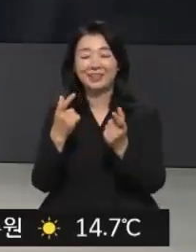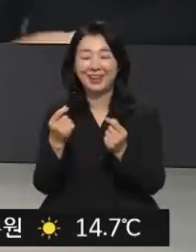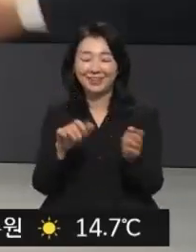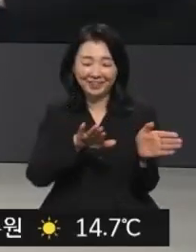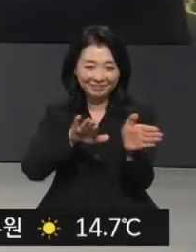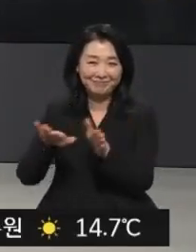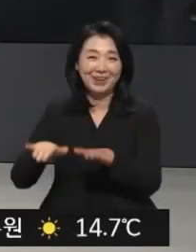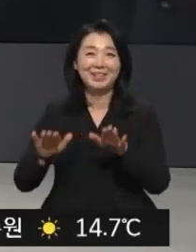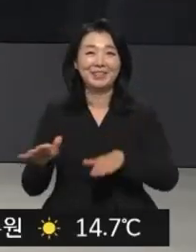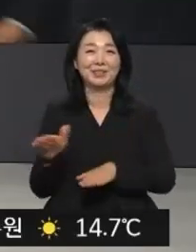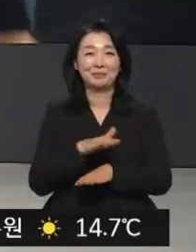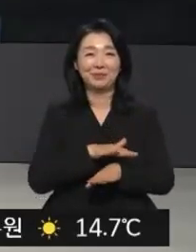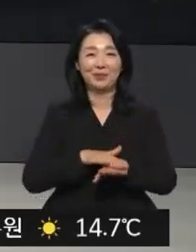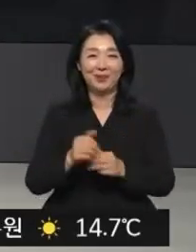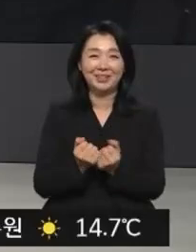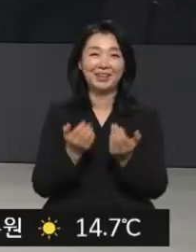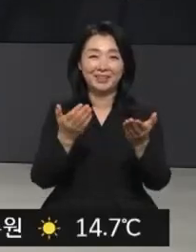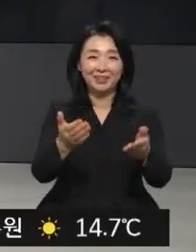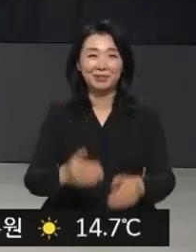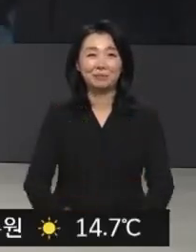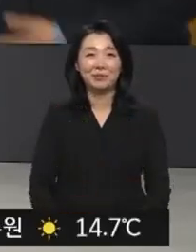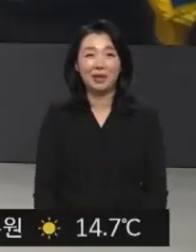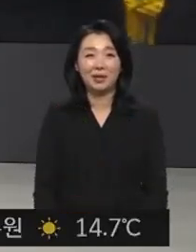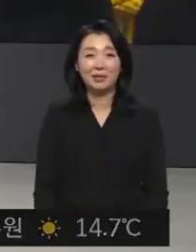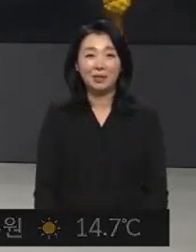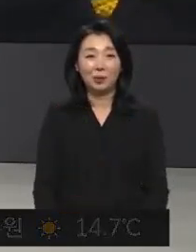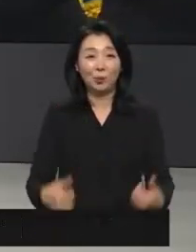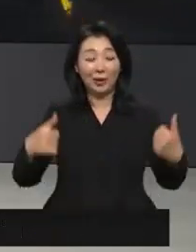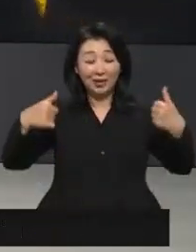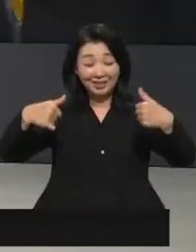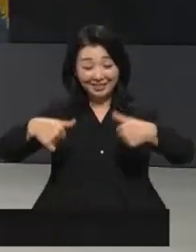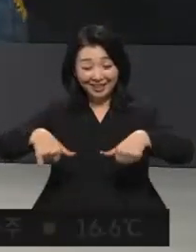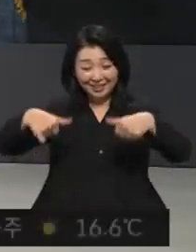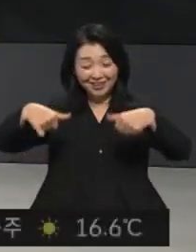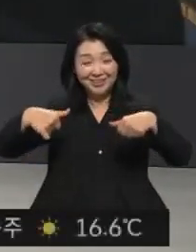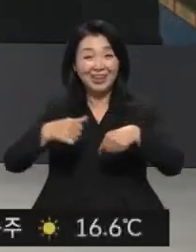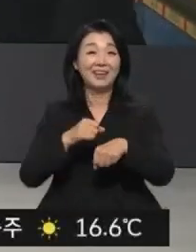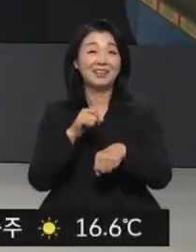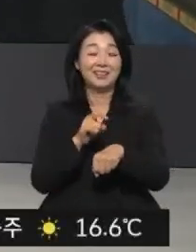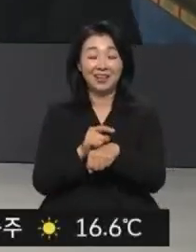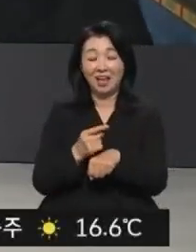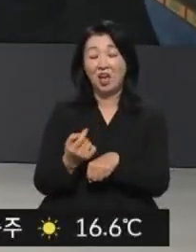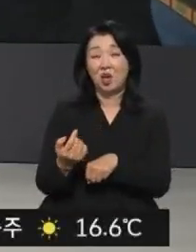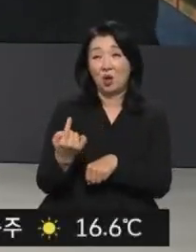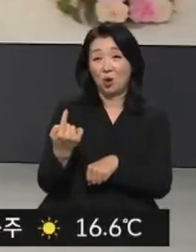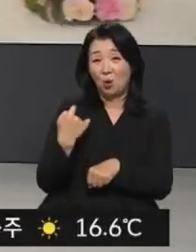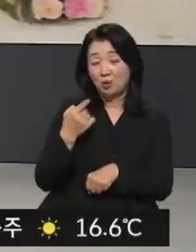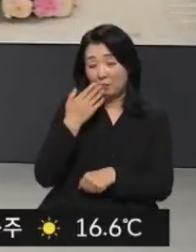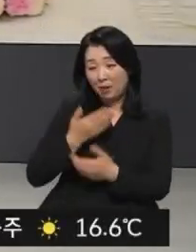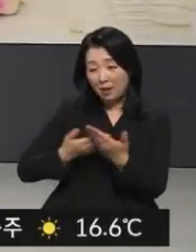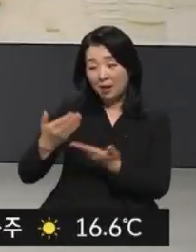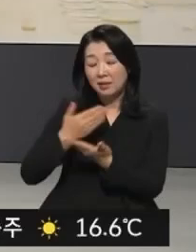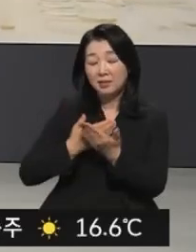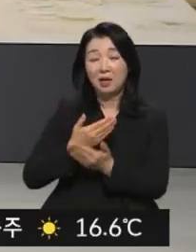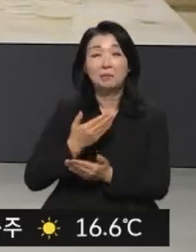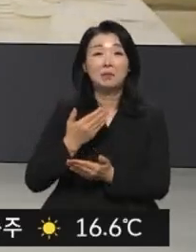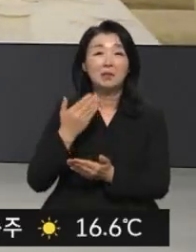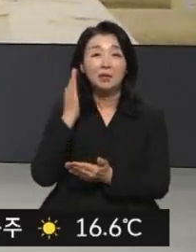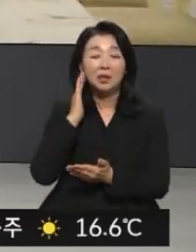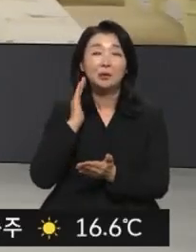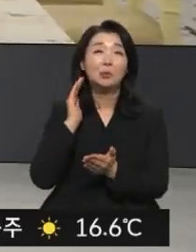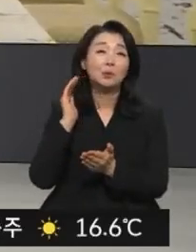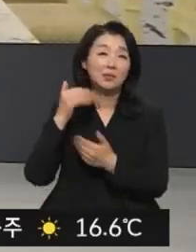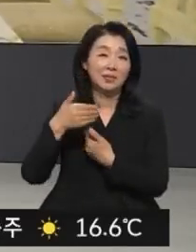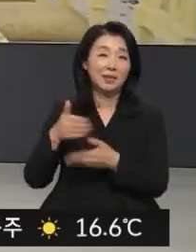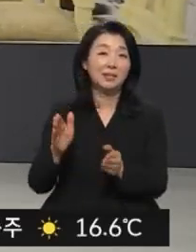울체커가 지금부터 잘 정리해드리겠습니다. 이 상견례 성격의 어제 만찬은 용산 대통령 실에서 열렸습니다. 저녁